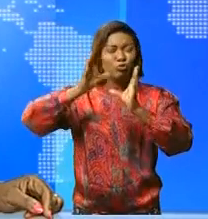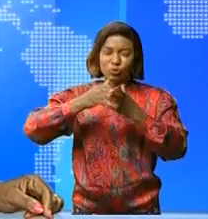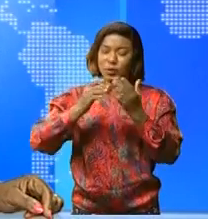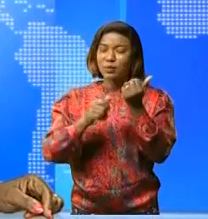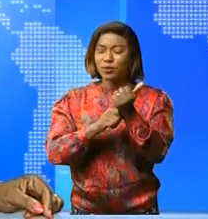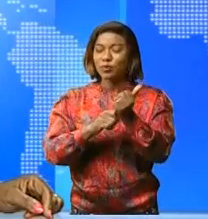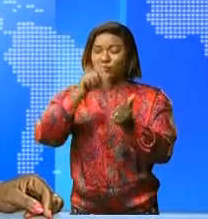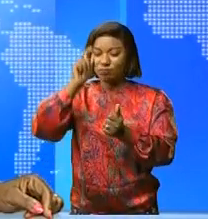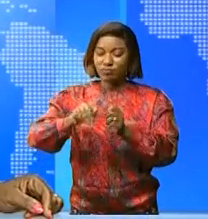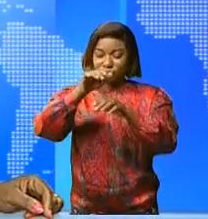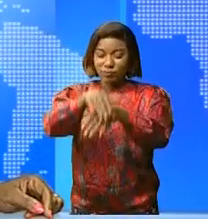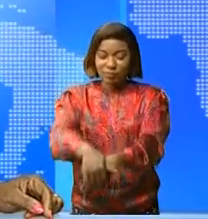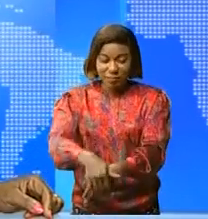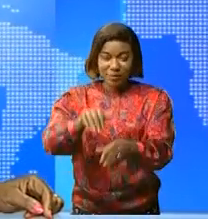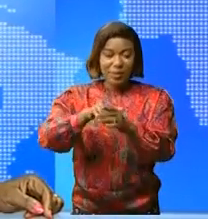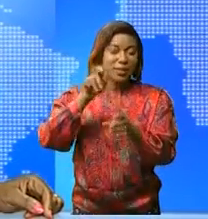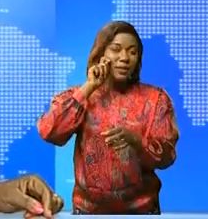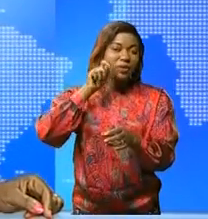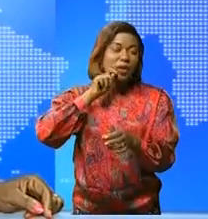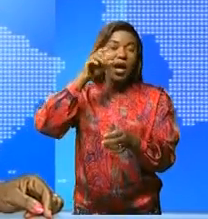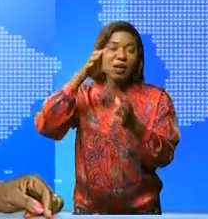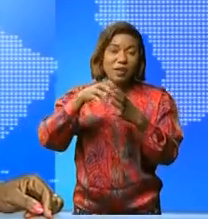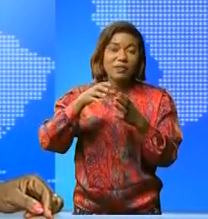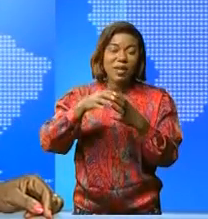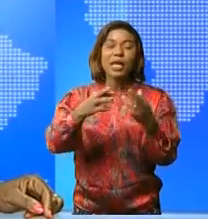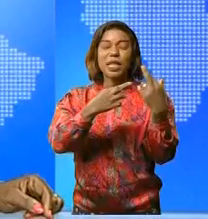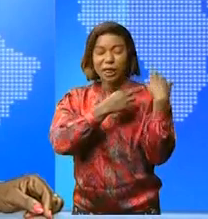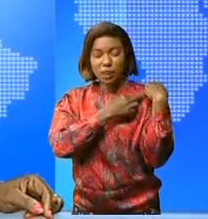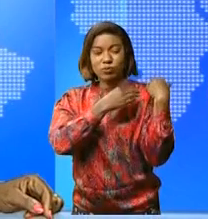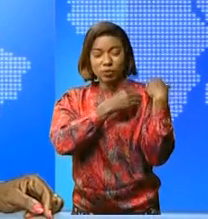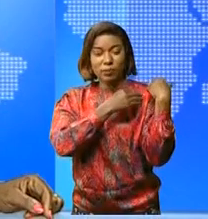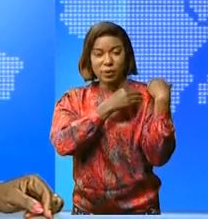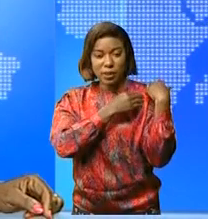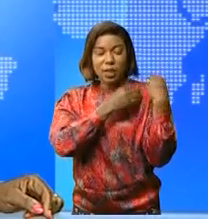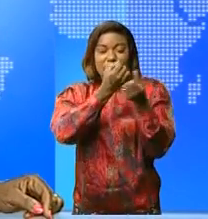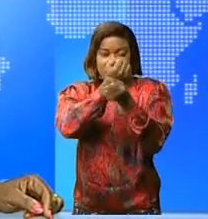à s'engager dans la sexualité avec